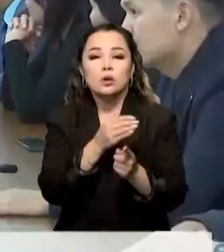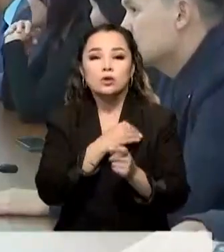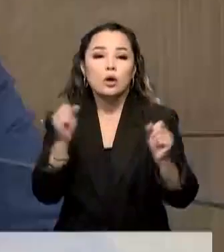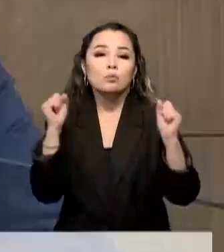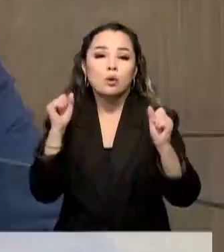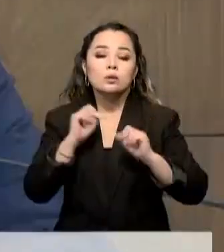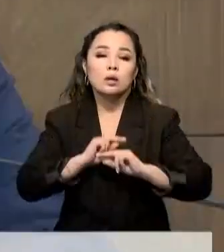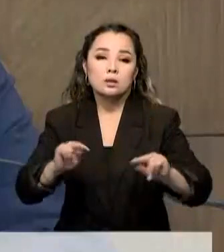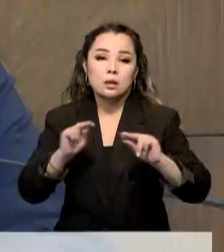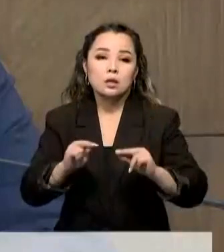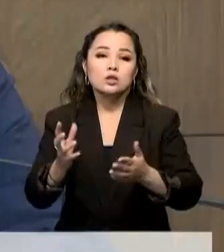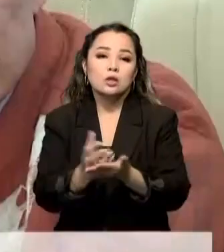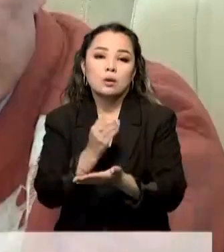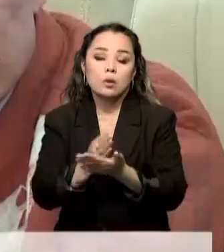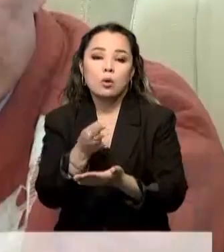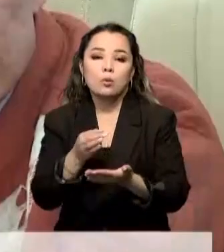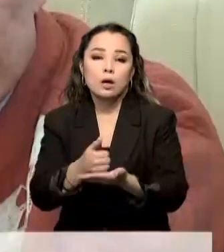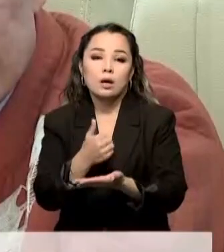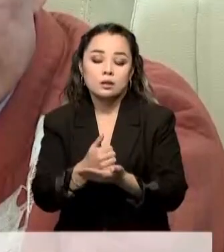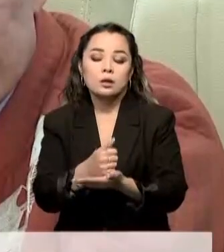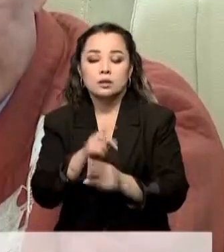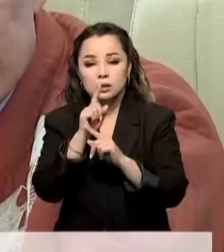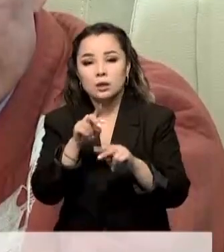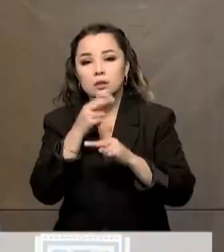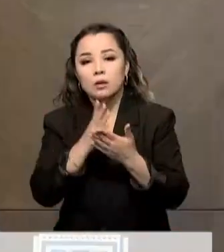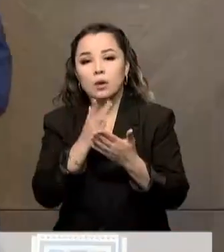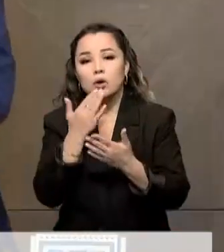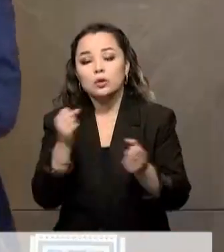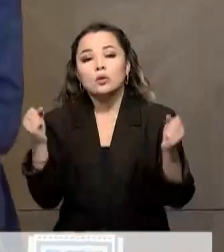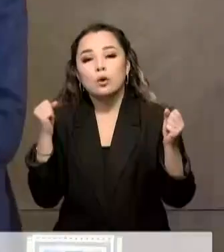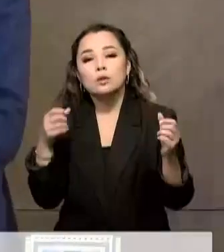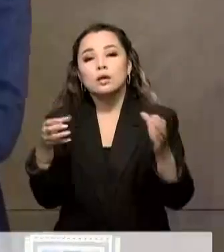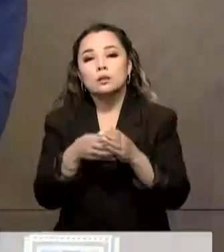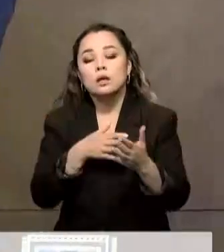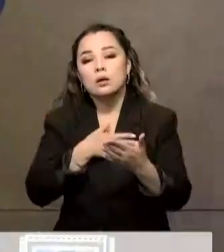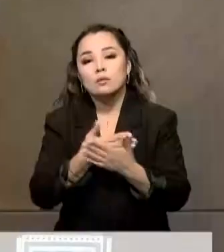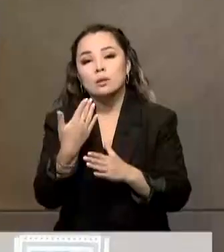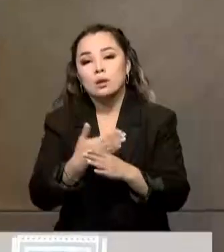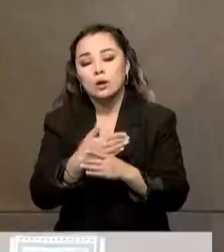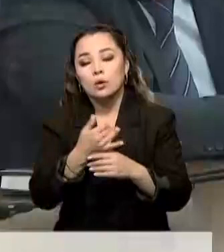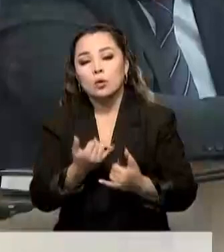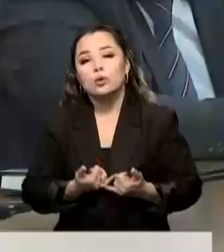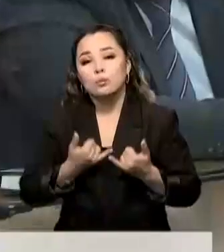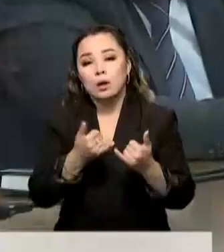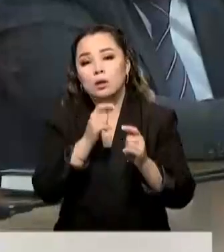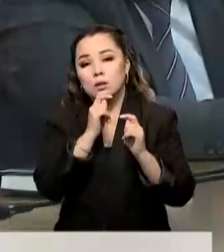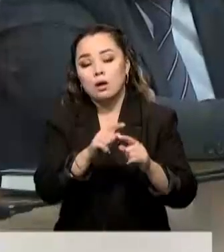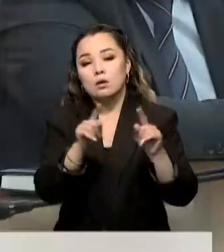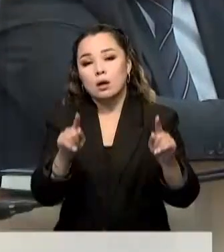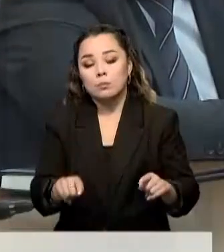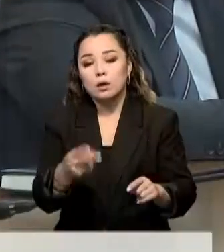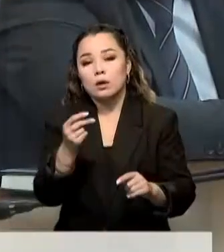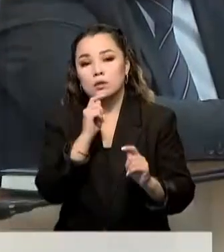Спортшылар мен бапкерлердің жетістігін облыс әкімі де ерекше атап өтті. Оларға ұлттық спорттың дамуына қосқан үлесі үшін құрмет грамотасын табыстап, ақшалай